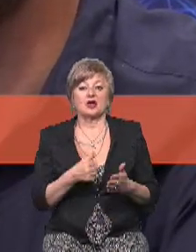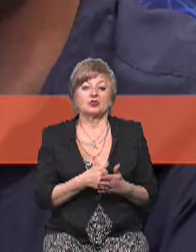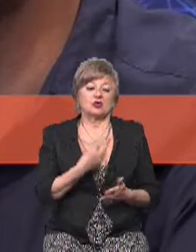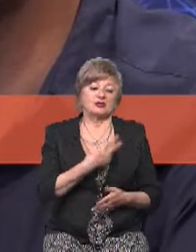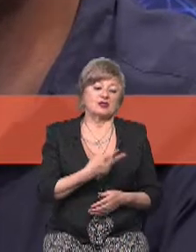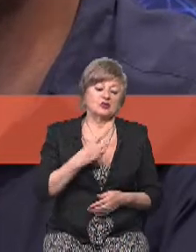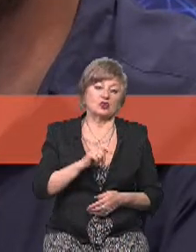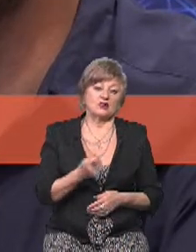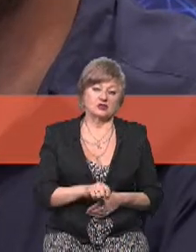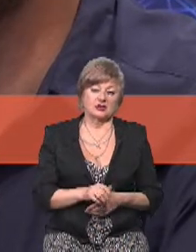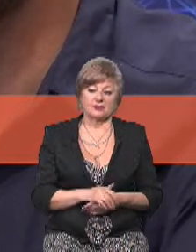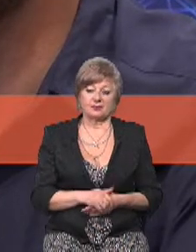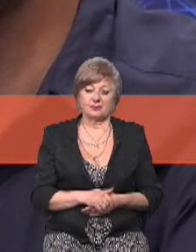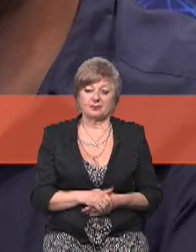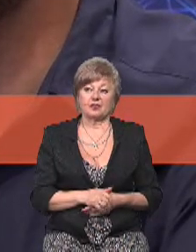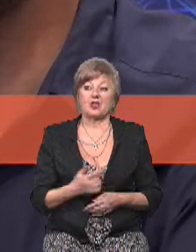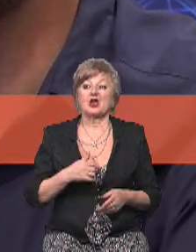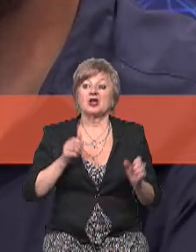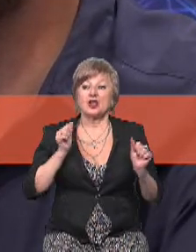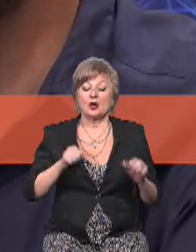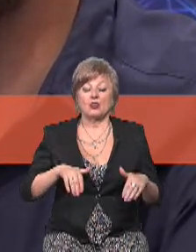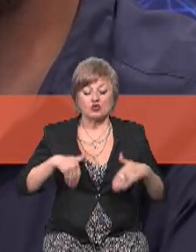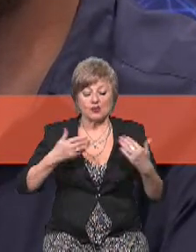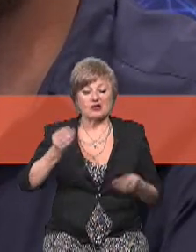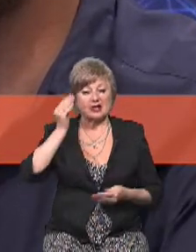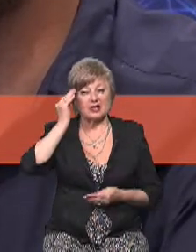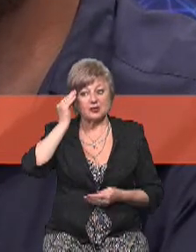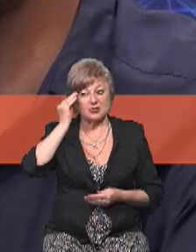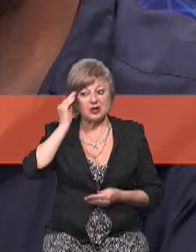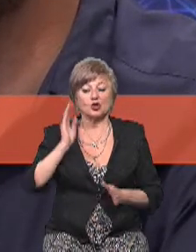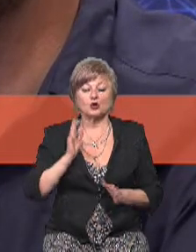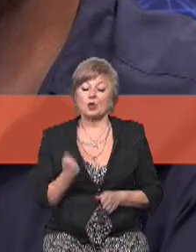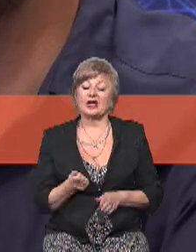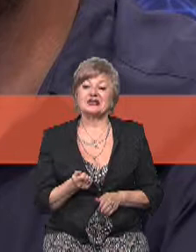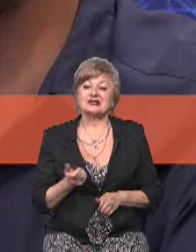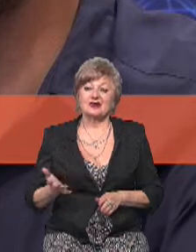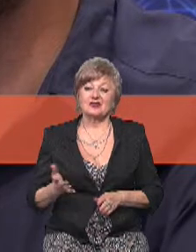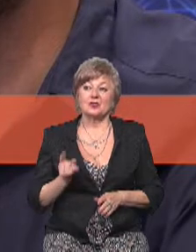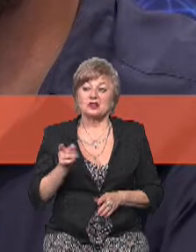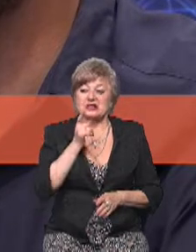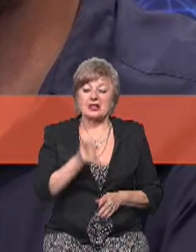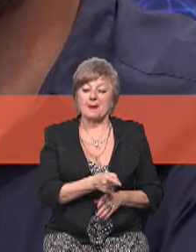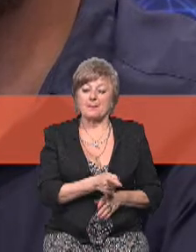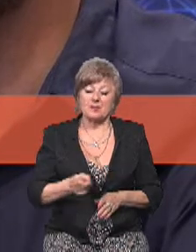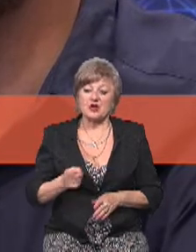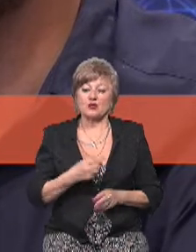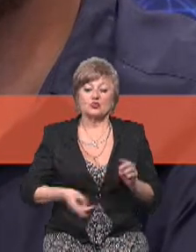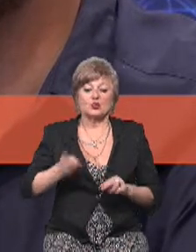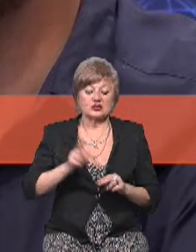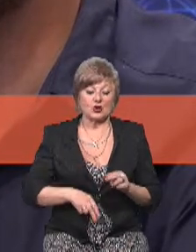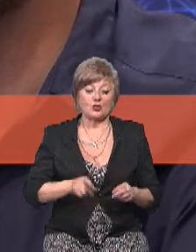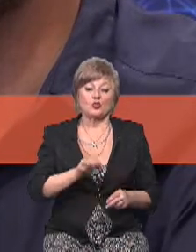серпня? Я можу висловити свою думку тільки тими ж цифрами, що за період, коли закінчиться пільговий